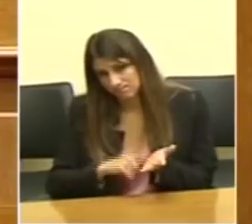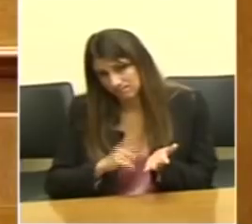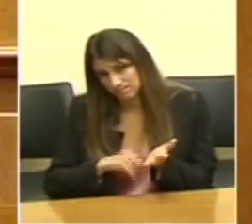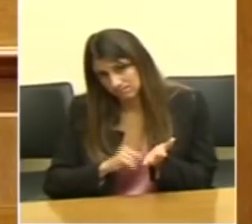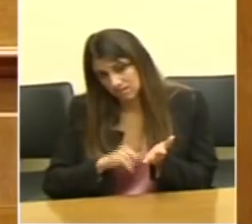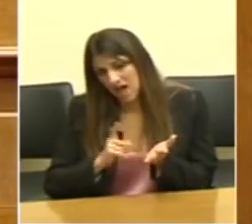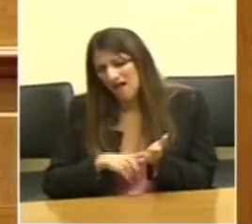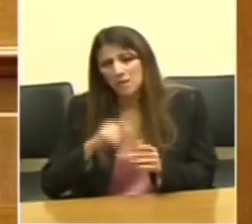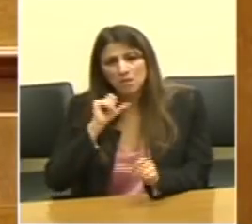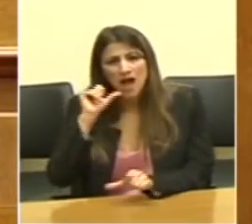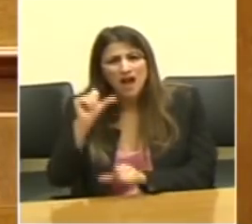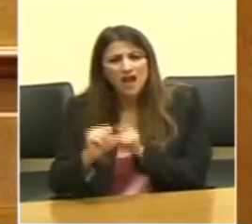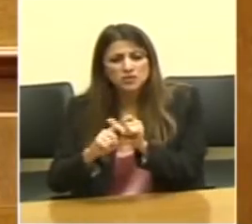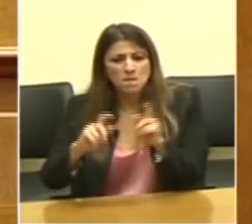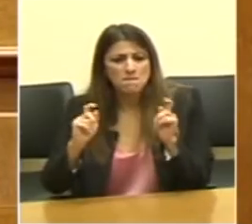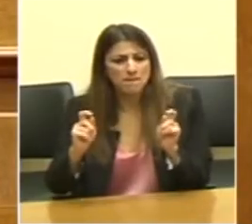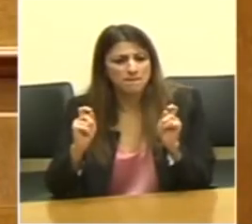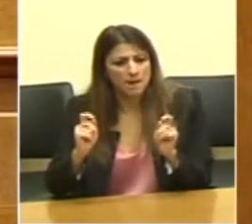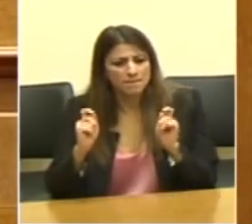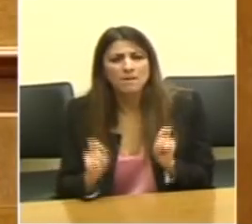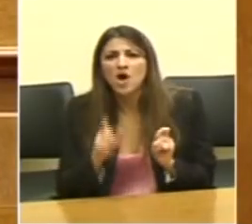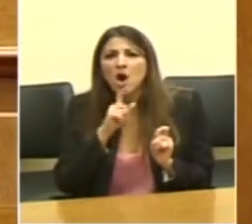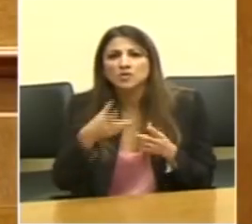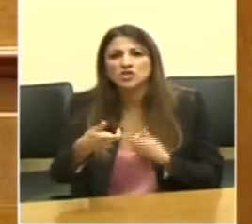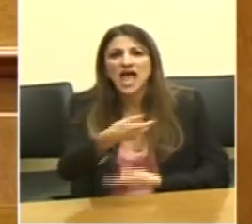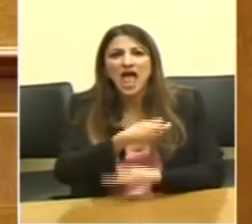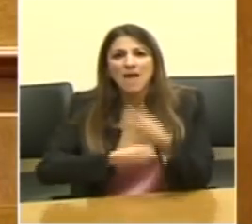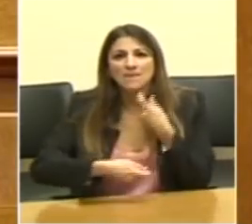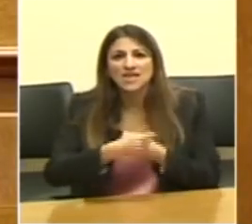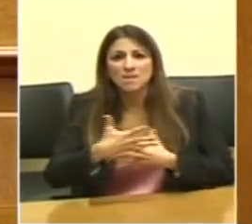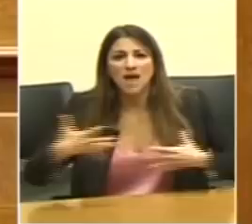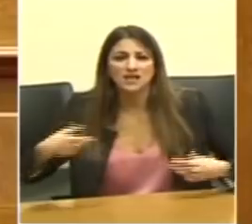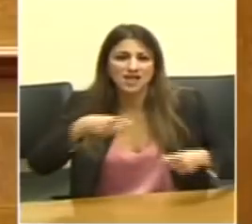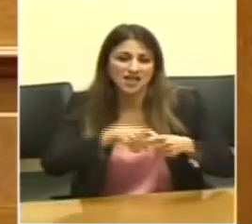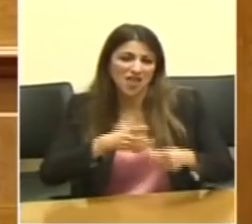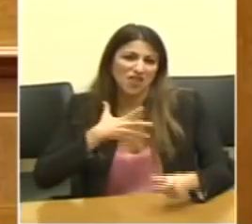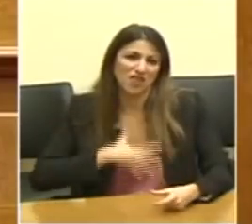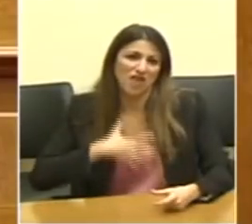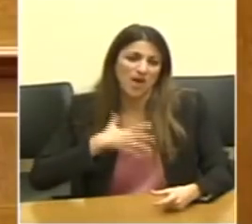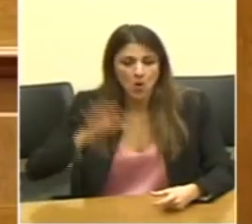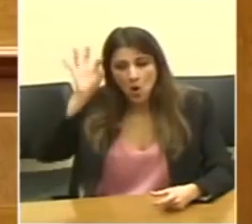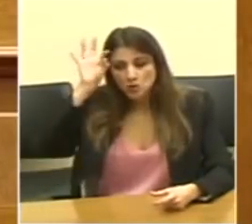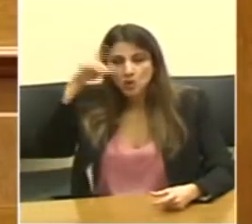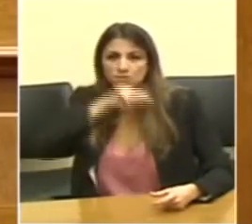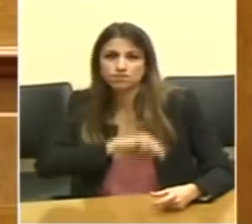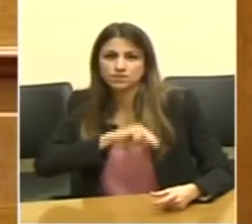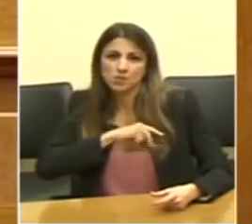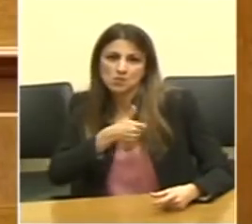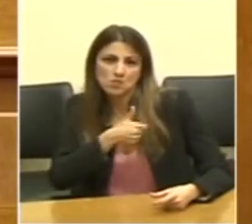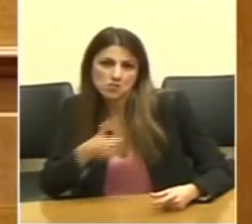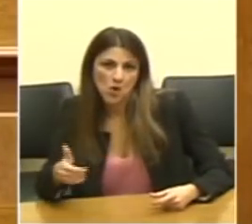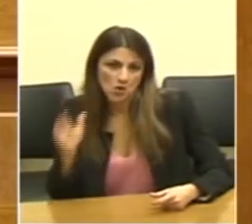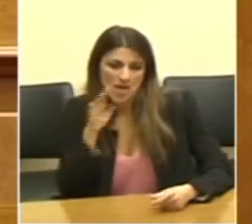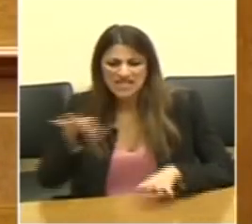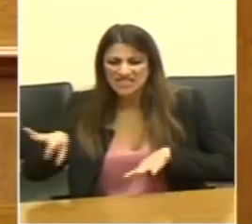βαθιά προσαρμόζονται στους μεγάλους επιχειρηματικούς ομίλους, στα αναπτυξιακά και επενδυτικά τους σχέδια,